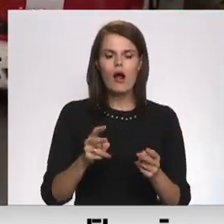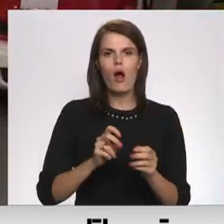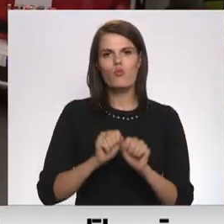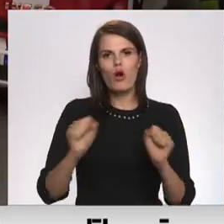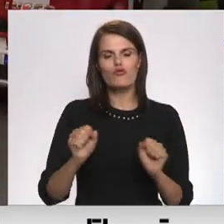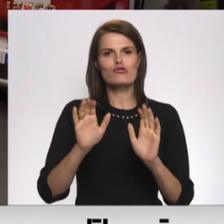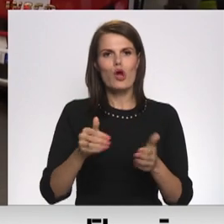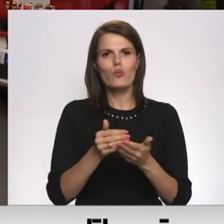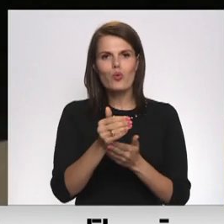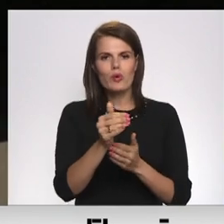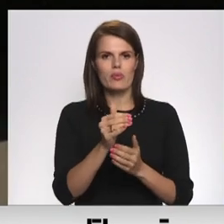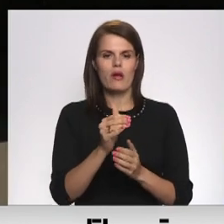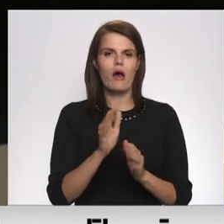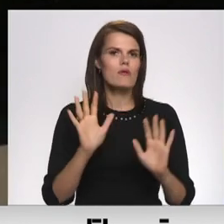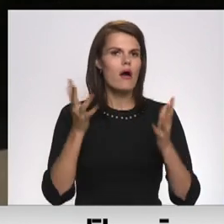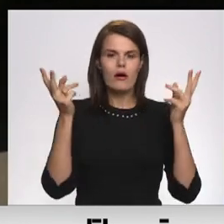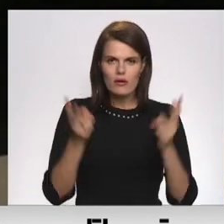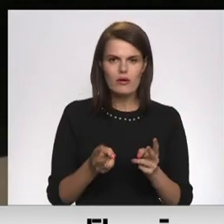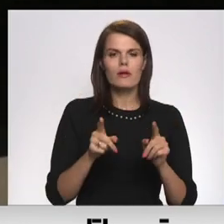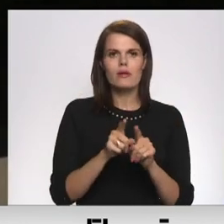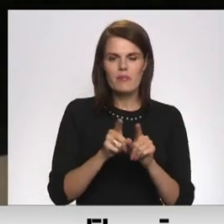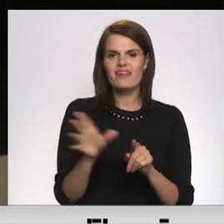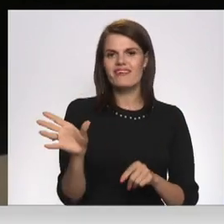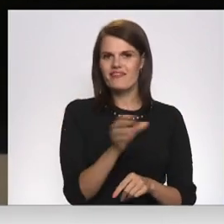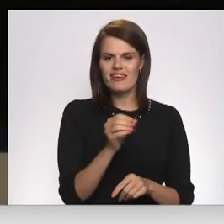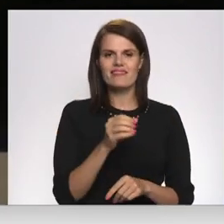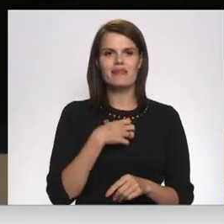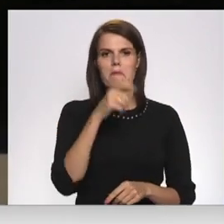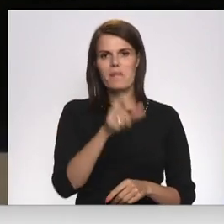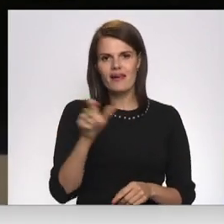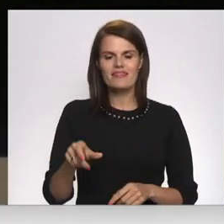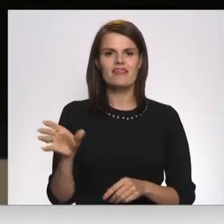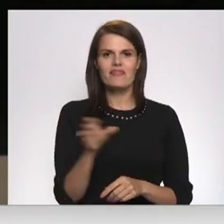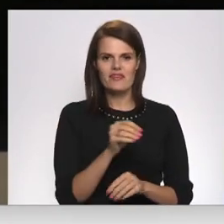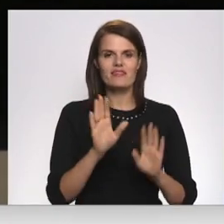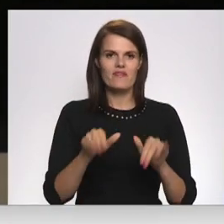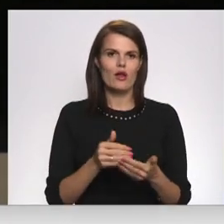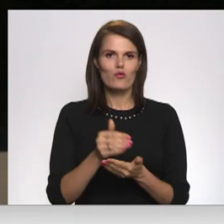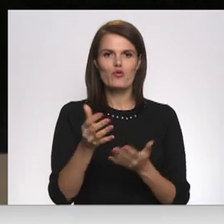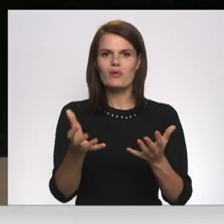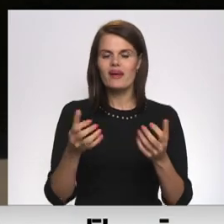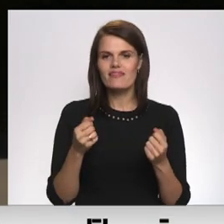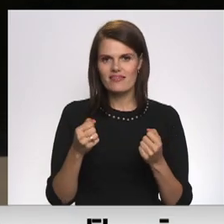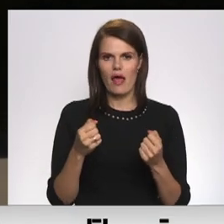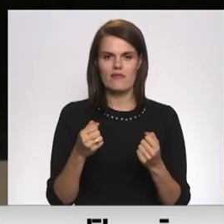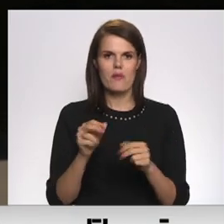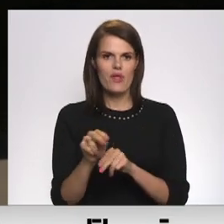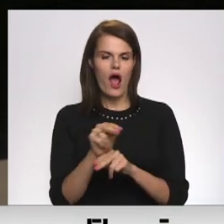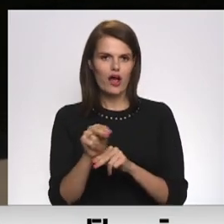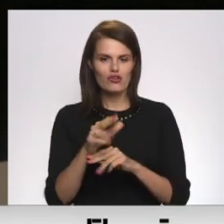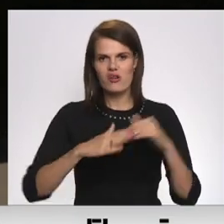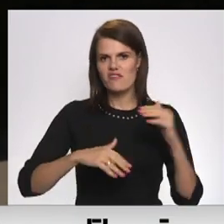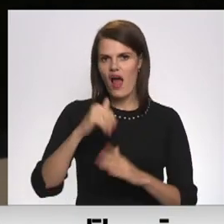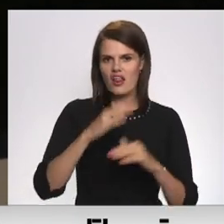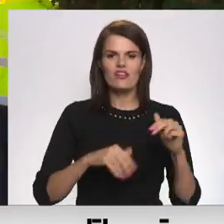to darbības nepārtrauktību, lai ārkārtas situācijā visi pacienti, visi iedzīvotāji varētu saņemt veselības aprūpes pakalpojumus